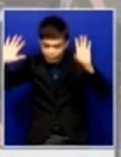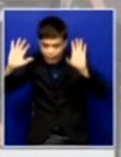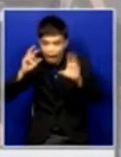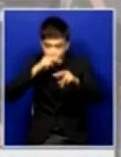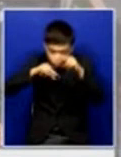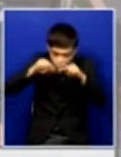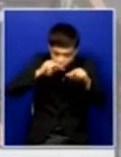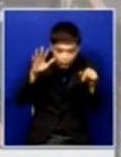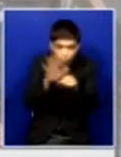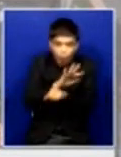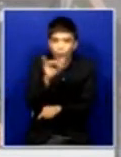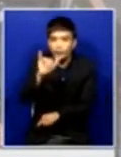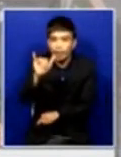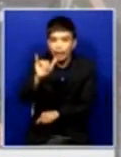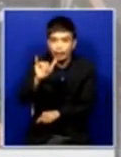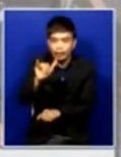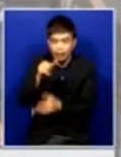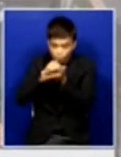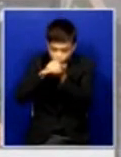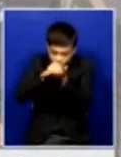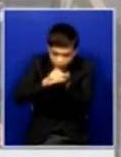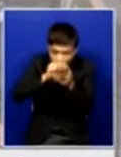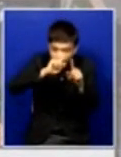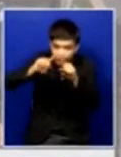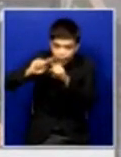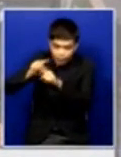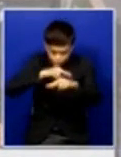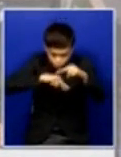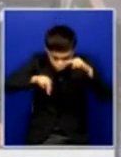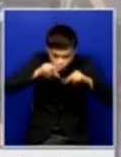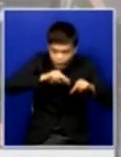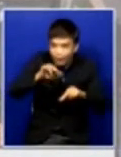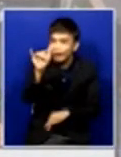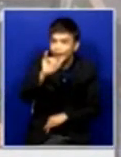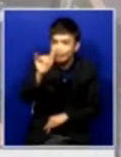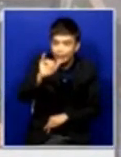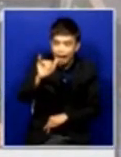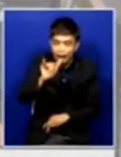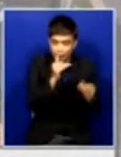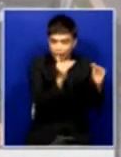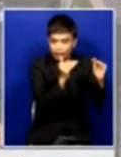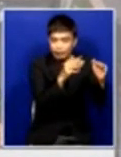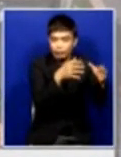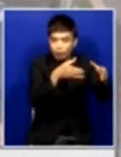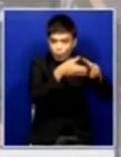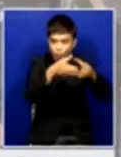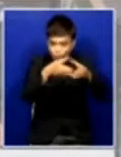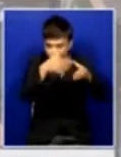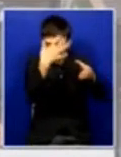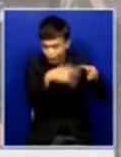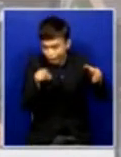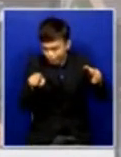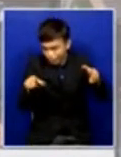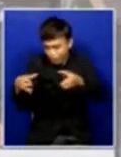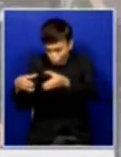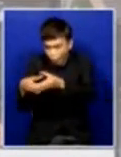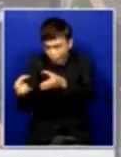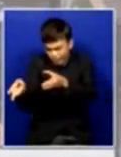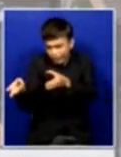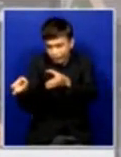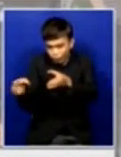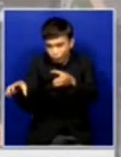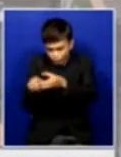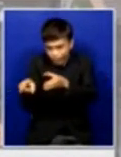ก็คือกลุ่มที่ไม่ได้รับบริการหรือคุ้มครองจากรัฐอย่างที่คนอื่นได้รับซึ่งกลุ่มบุคคลนี้ยังมีอยู่ในทุกพื้นที่